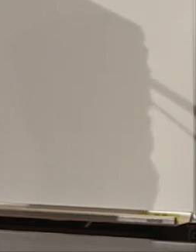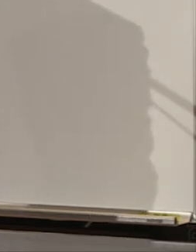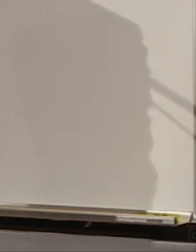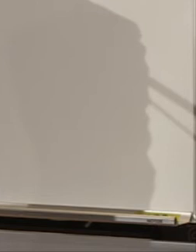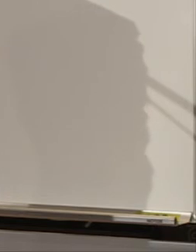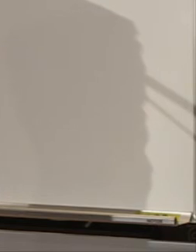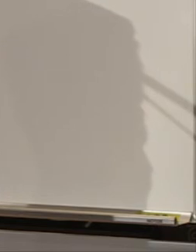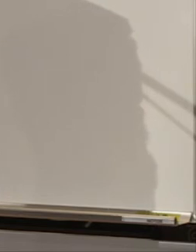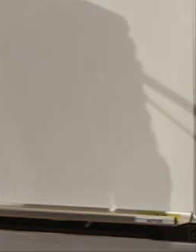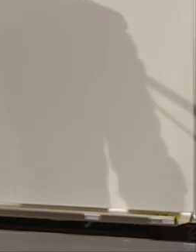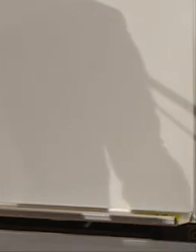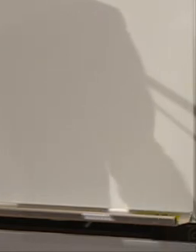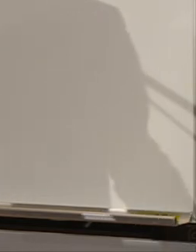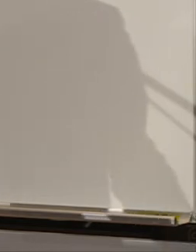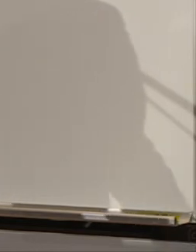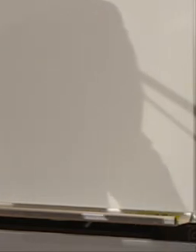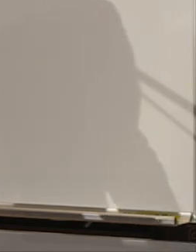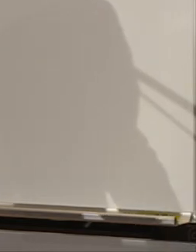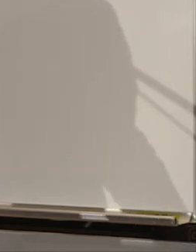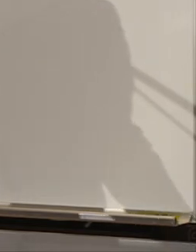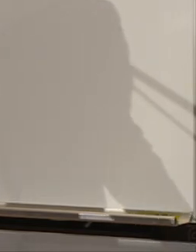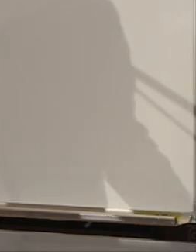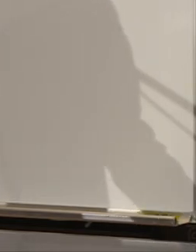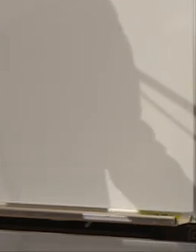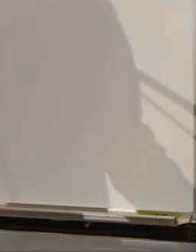節を開きたいと思います。